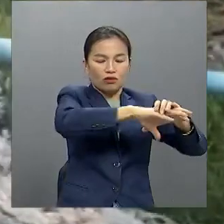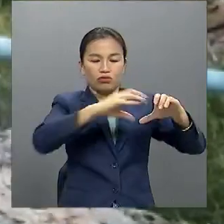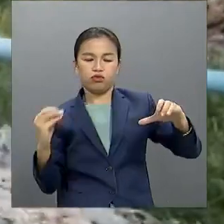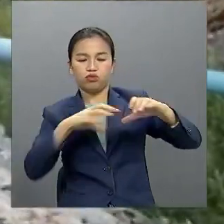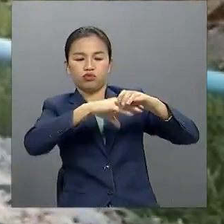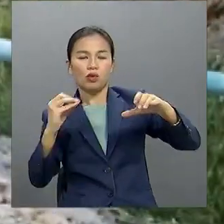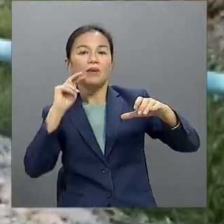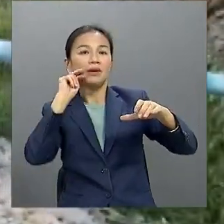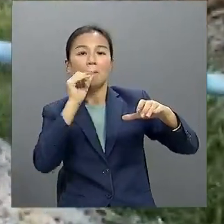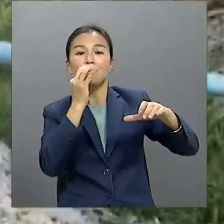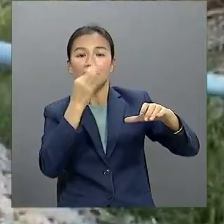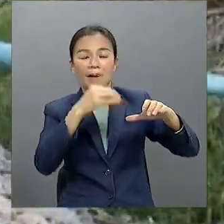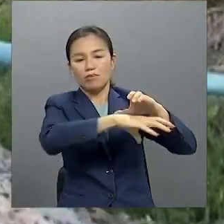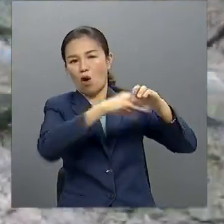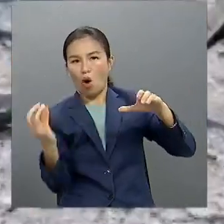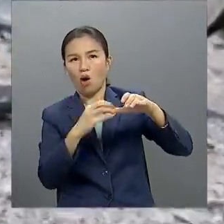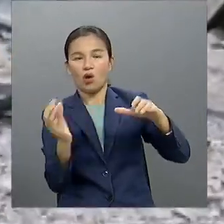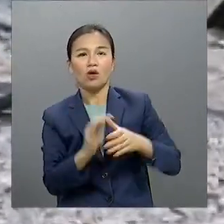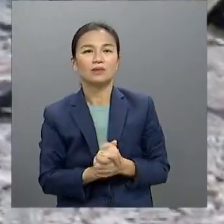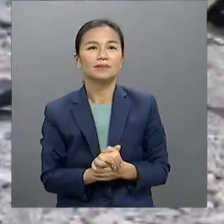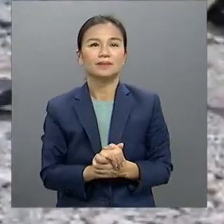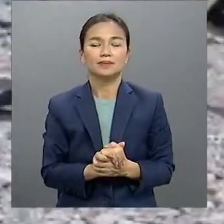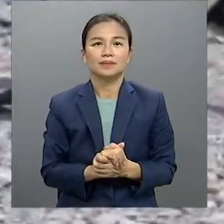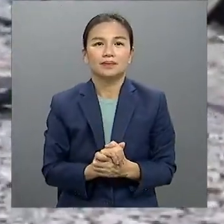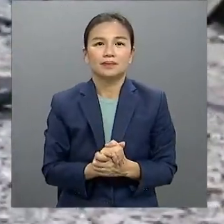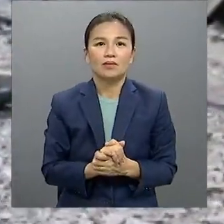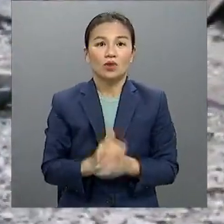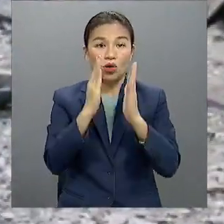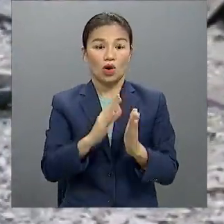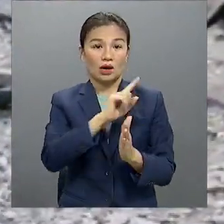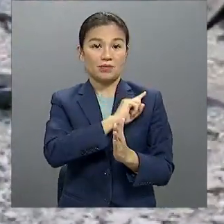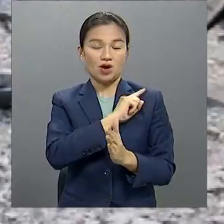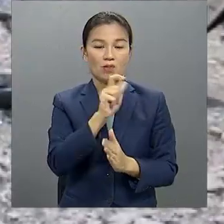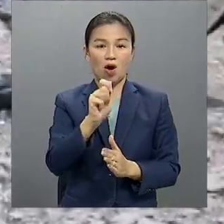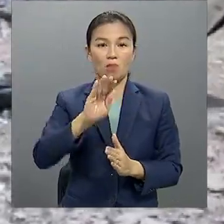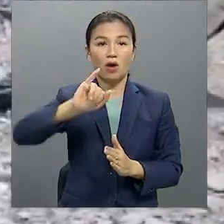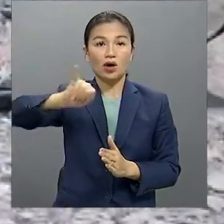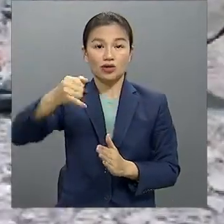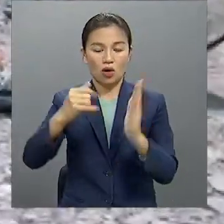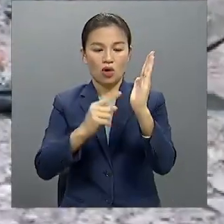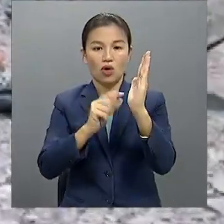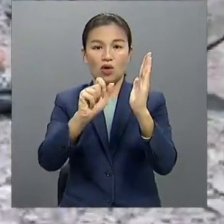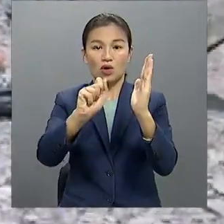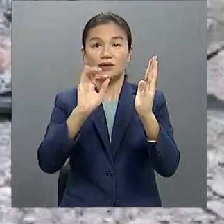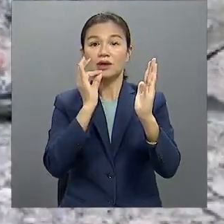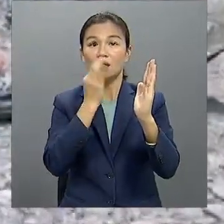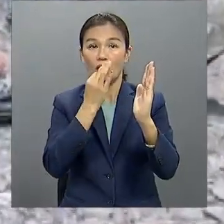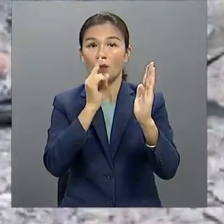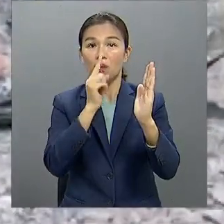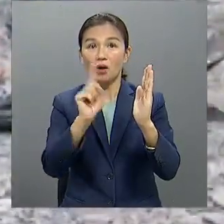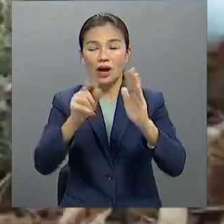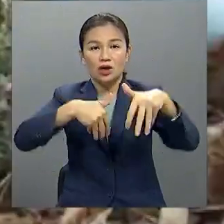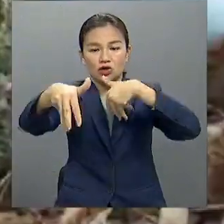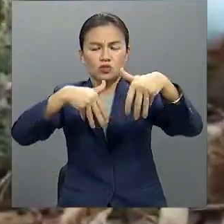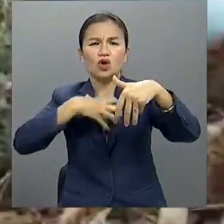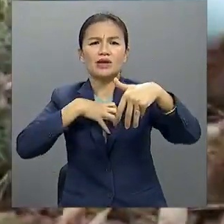ด้านนายอุดมไกรวัฒน์นุชสอนนะคะที่เป็นนายกอบจสมุทรสาครก็บอกว่าข้อสรุปก็คือว่าประชาชนต้องการให้มีการบล็อกด้